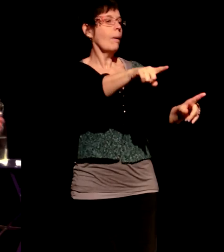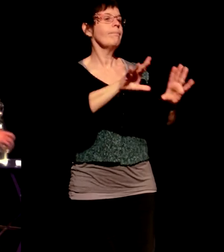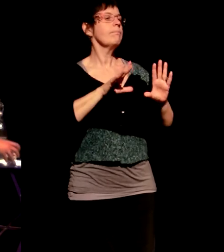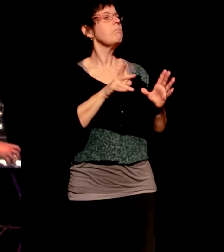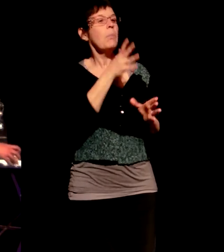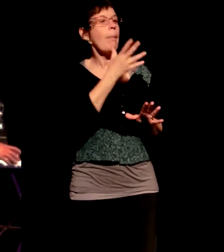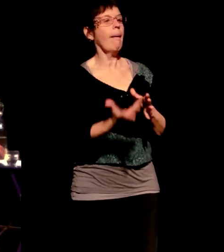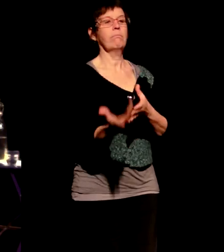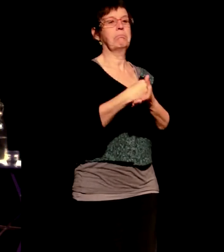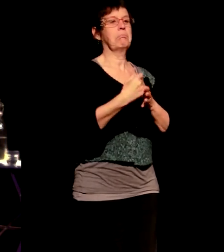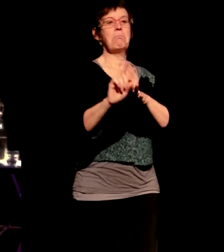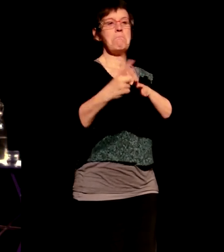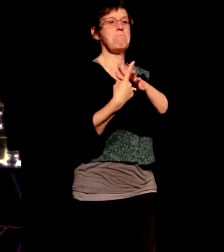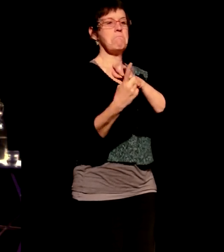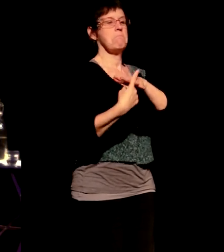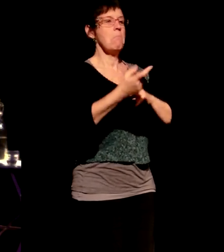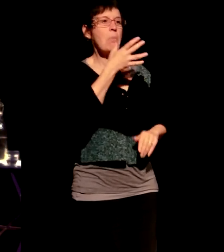société.